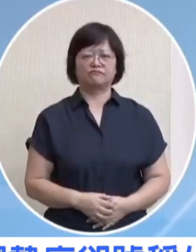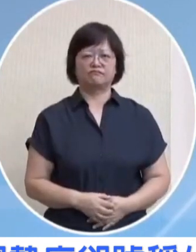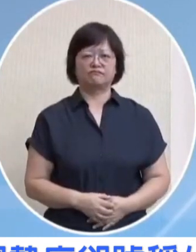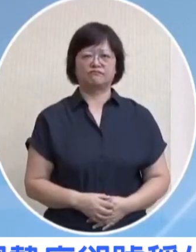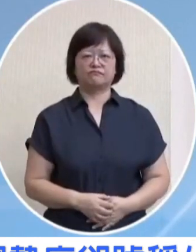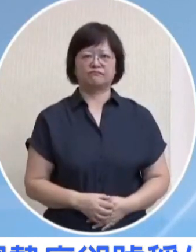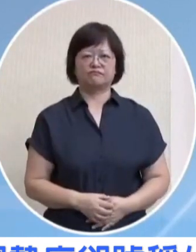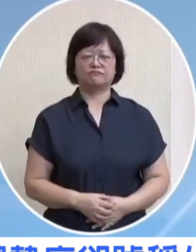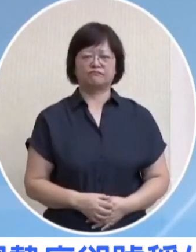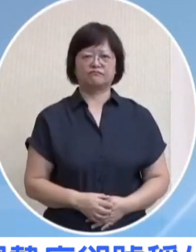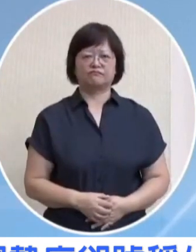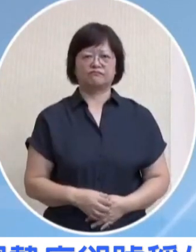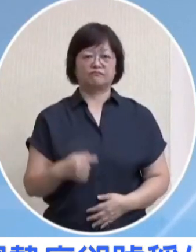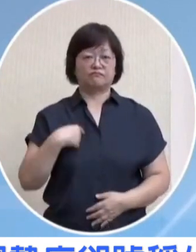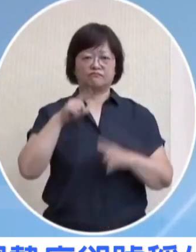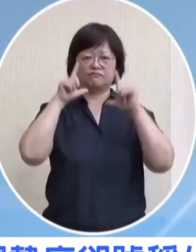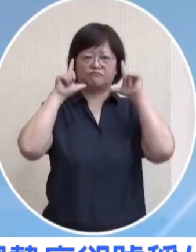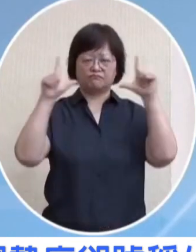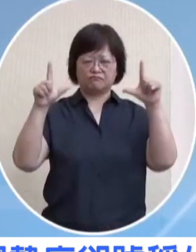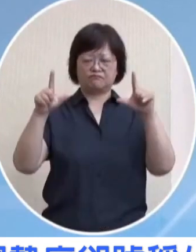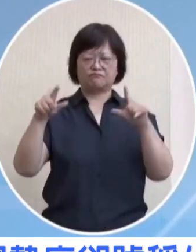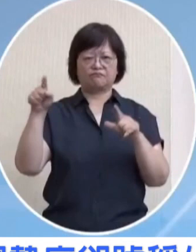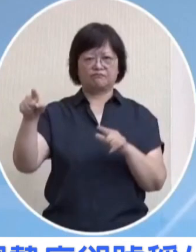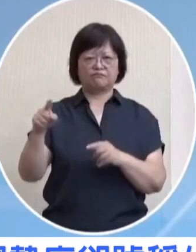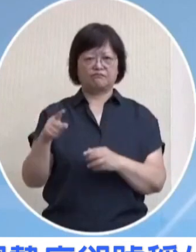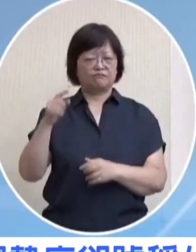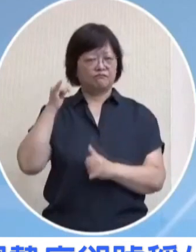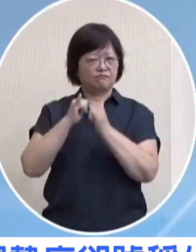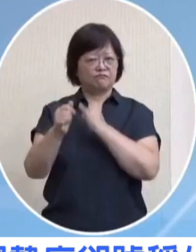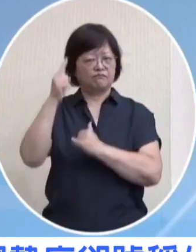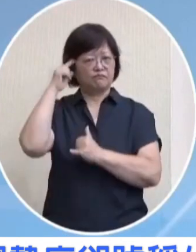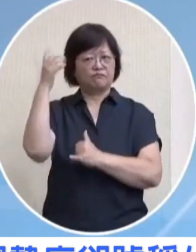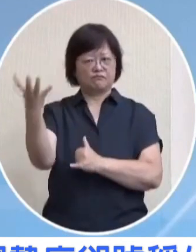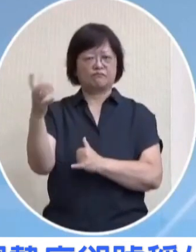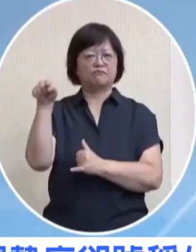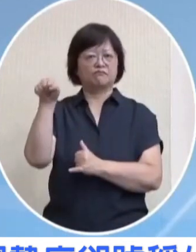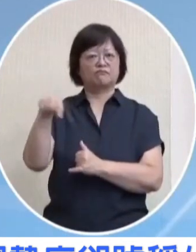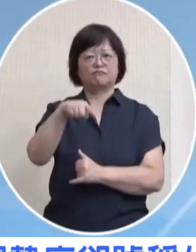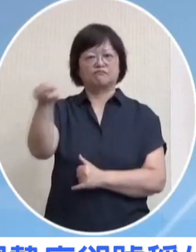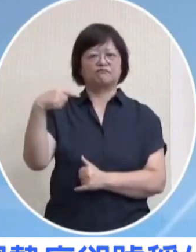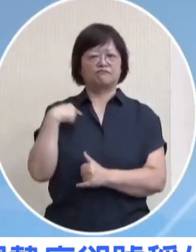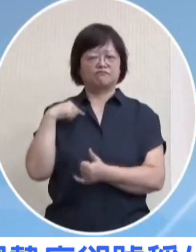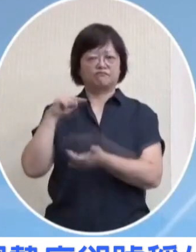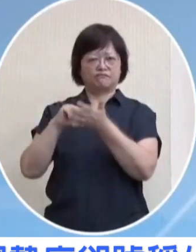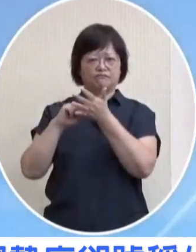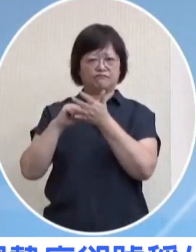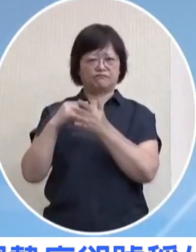表主流民意，予以整合蓝白两党。